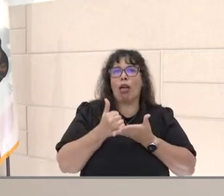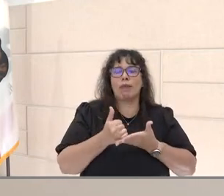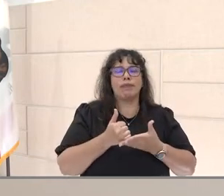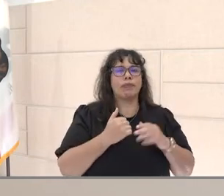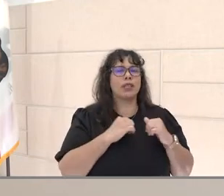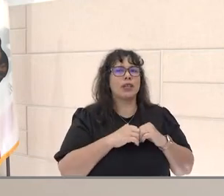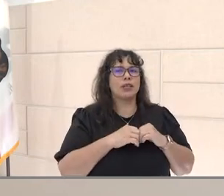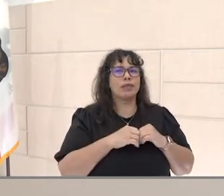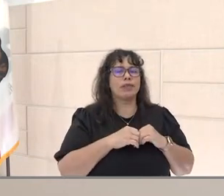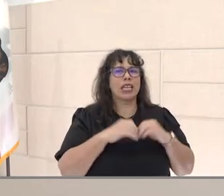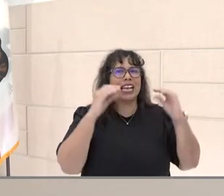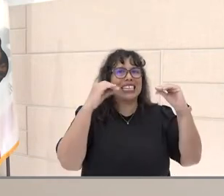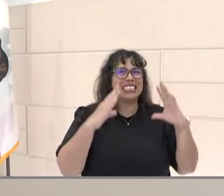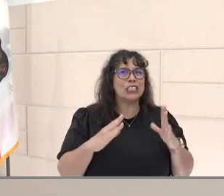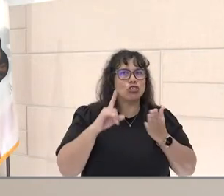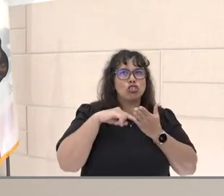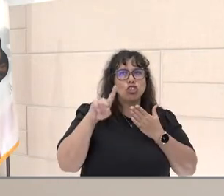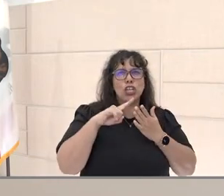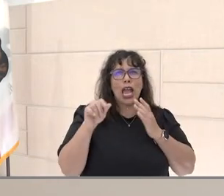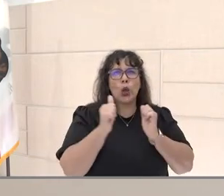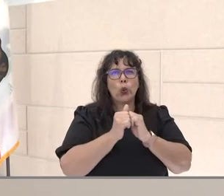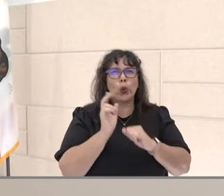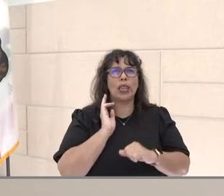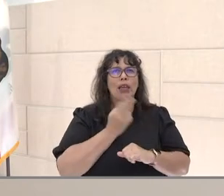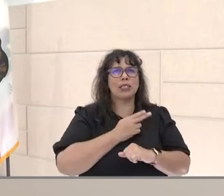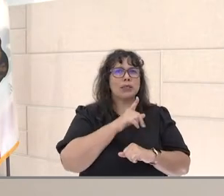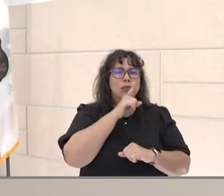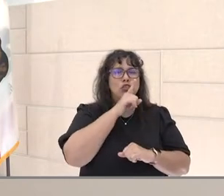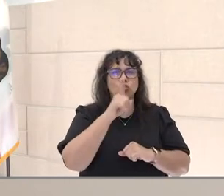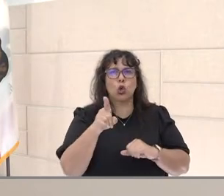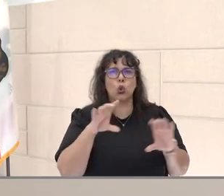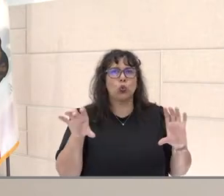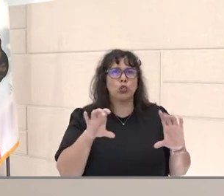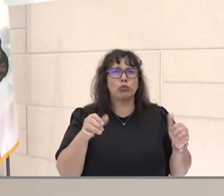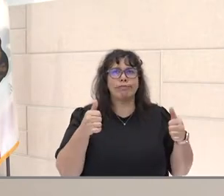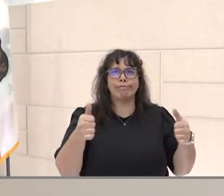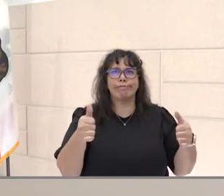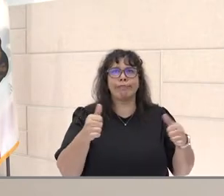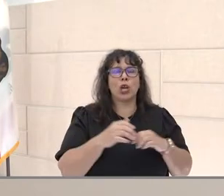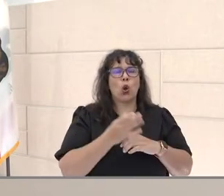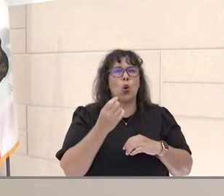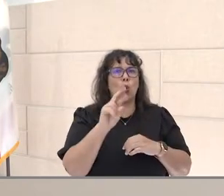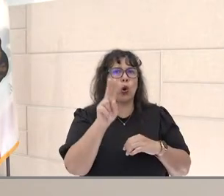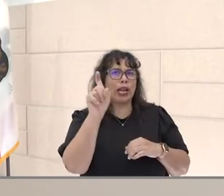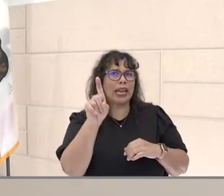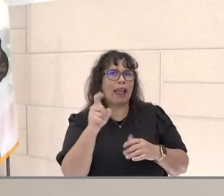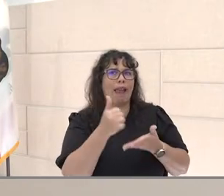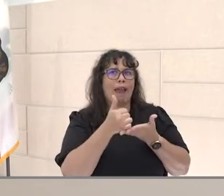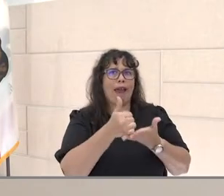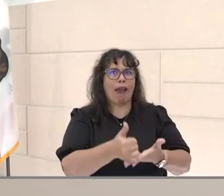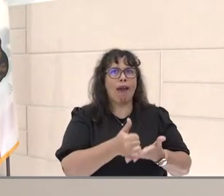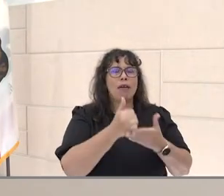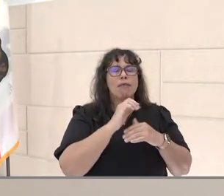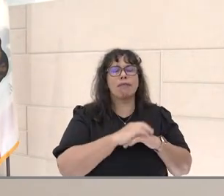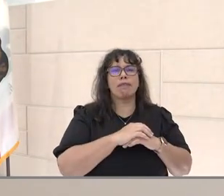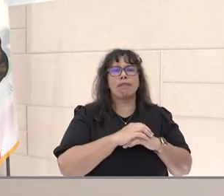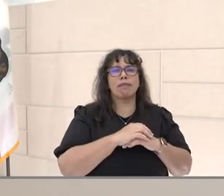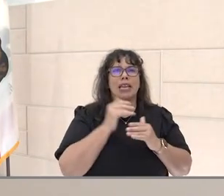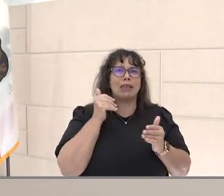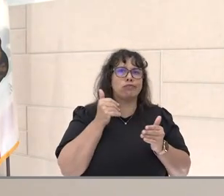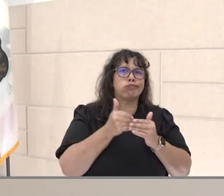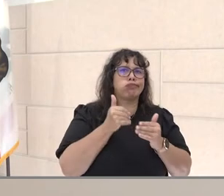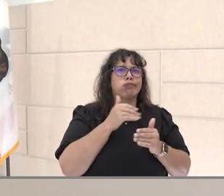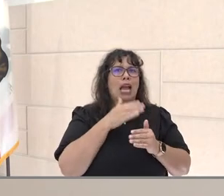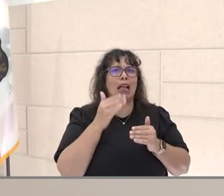រួចស្រេចមកហើយហើយគ្រូបង្រៀនតែងតែធ្វើការតាមដានជាមួយយើងដើម្បីចង់ដឹងថាតើយើងយល់ដឹ